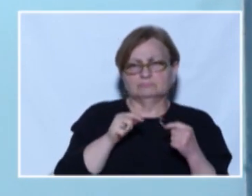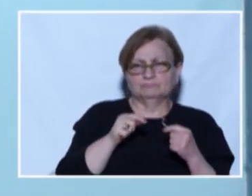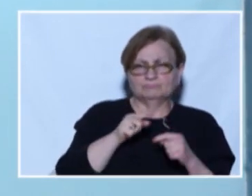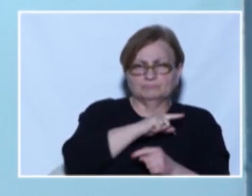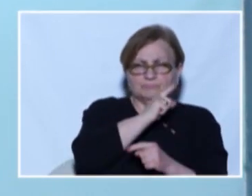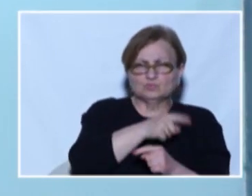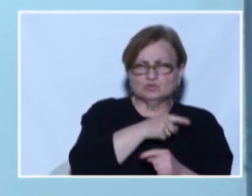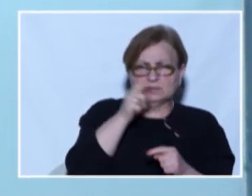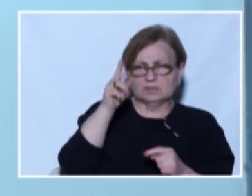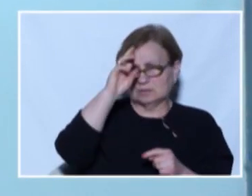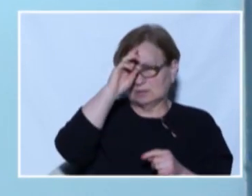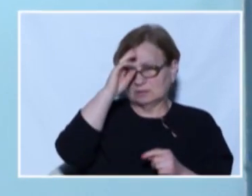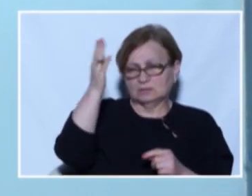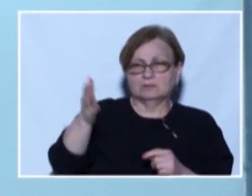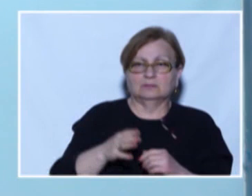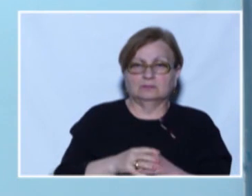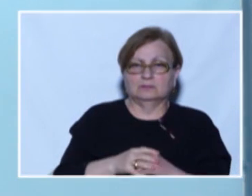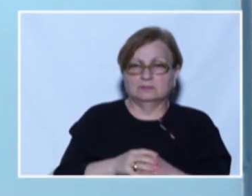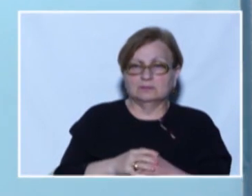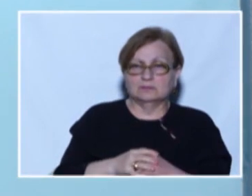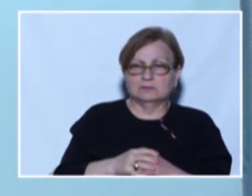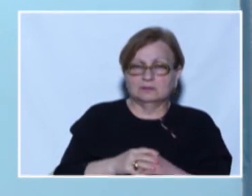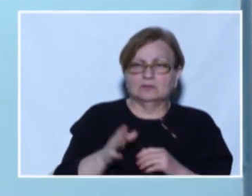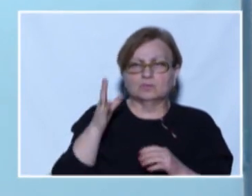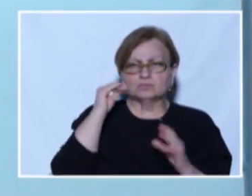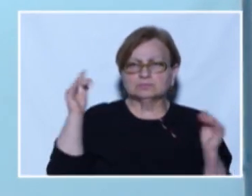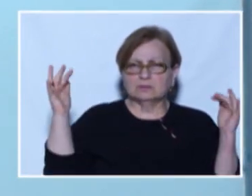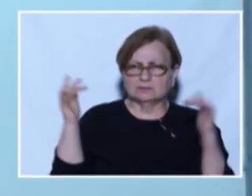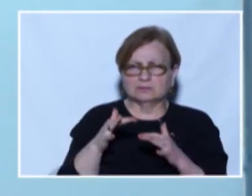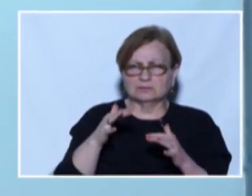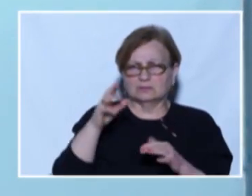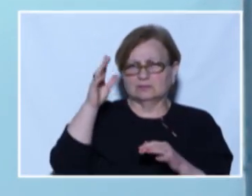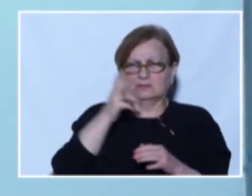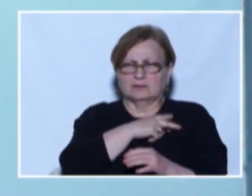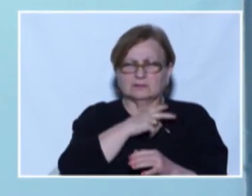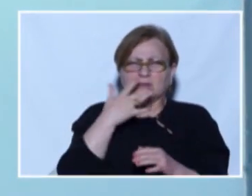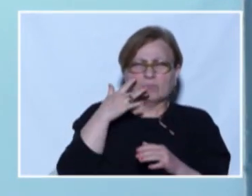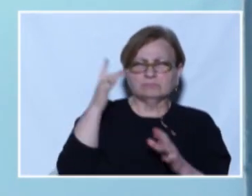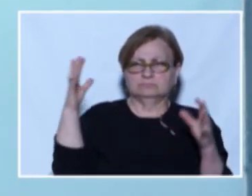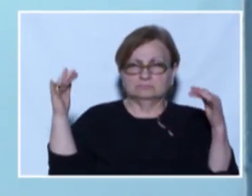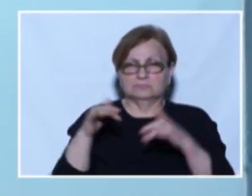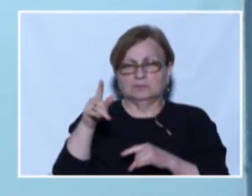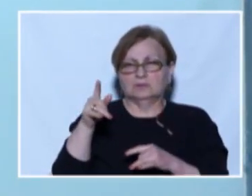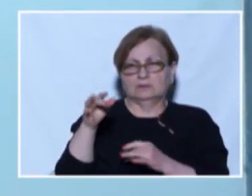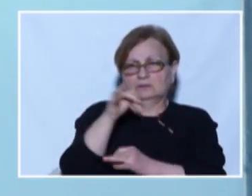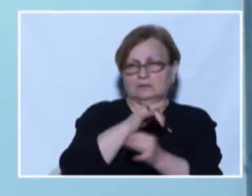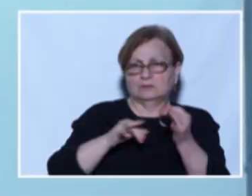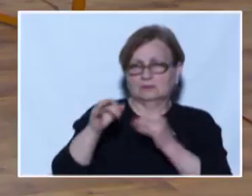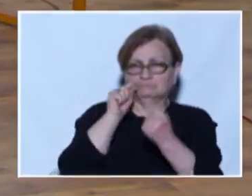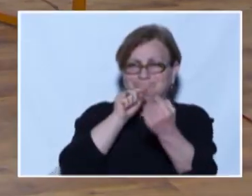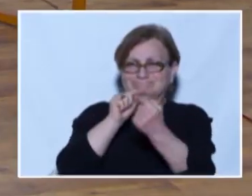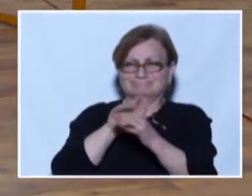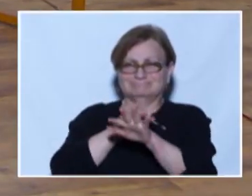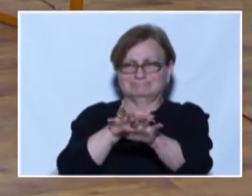ძლიერი სახელმწიფოების მეთაურები რომ იკრიბებიან ხოლმე აი მაშინ და იქ, აი ესენი სწორედ ასეთი